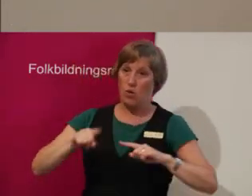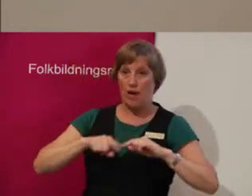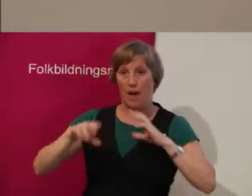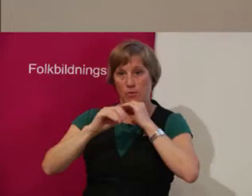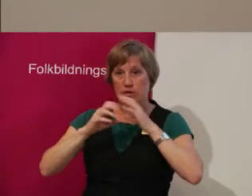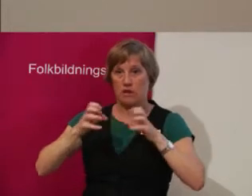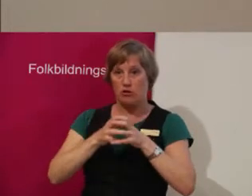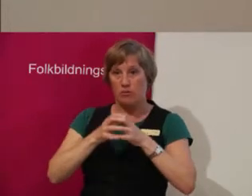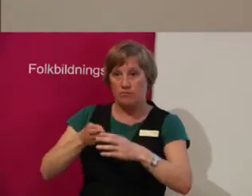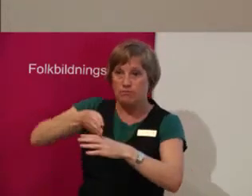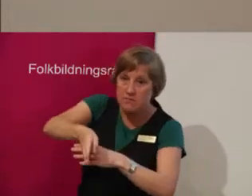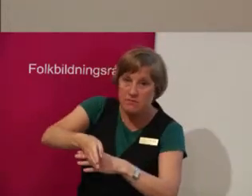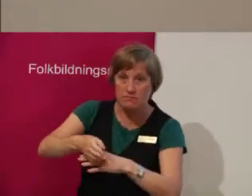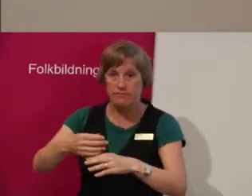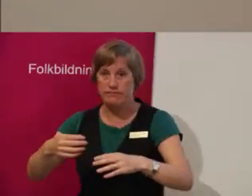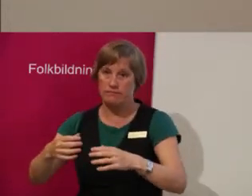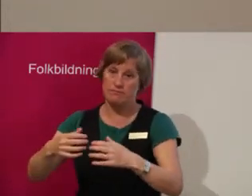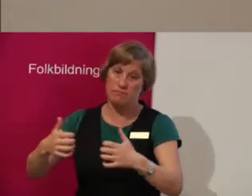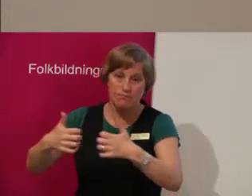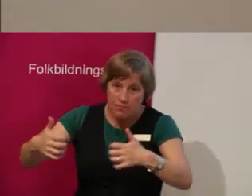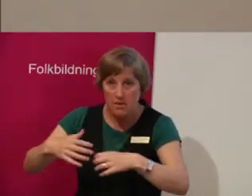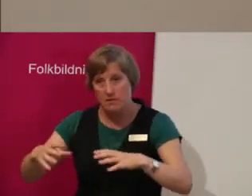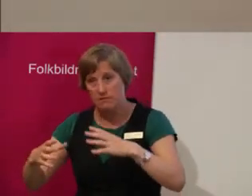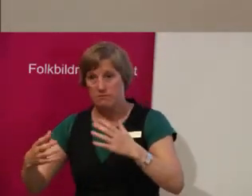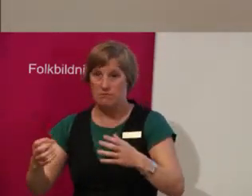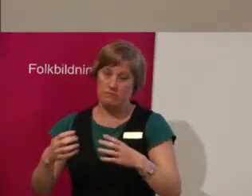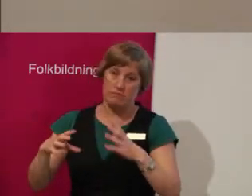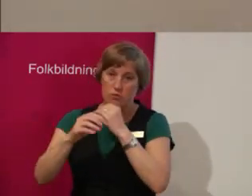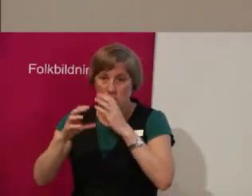musikframträdanden och får vara med om en kulturhändelse.